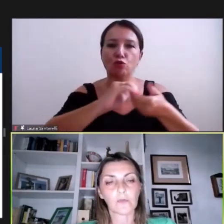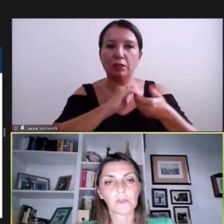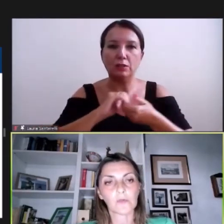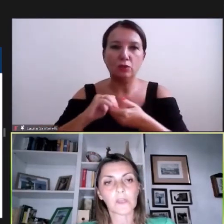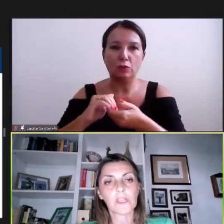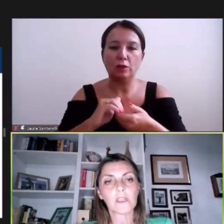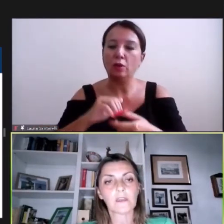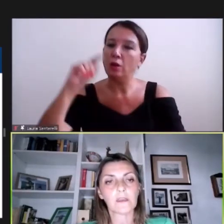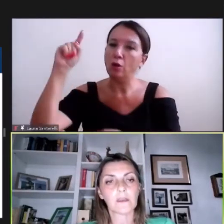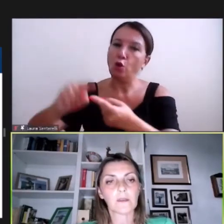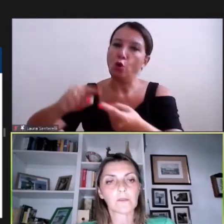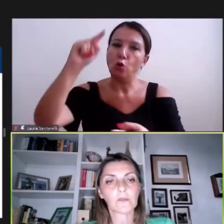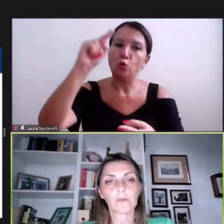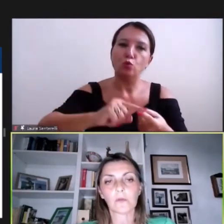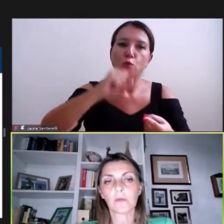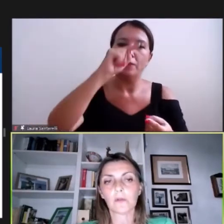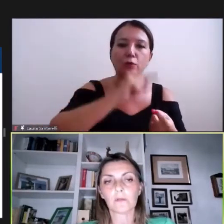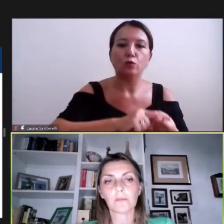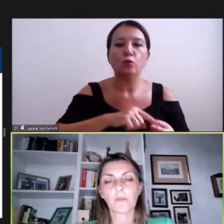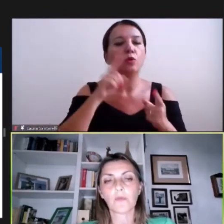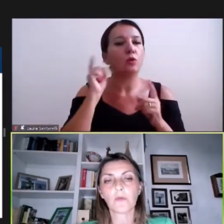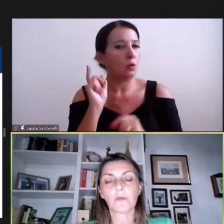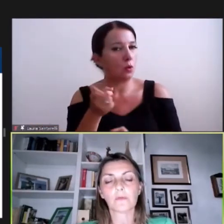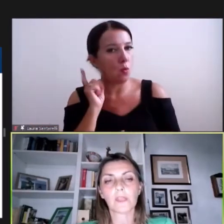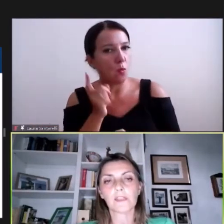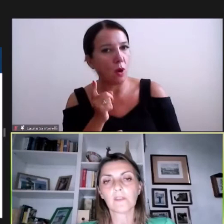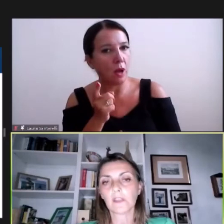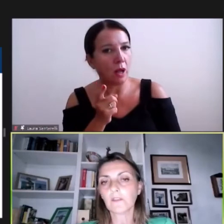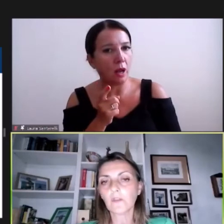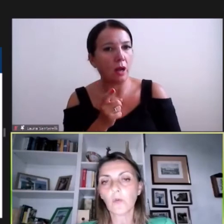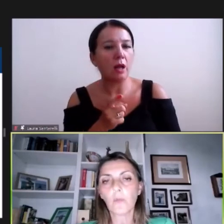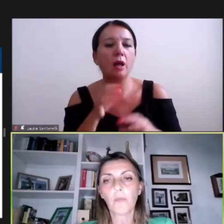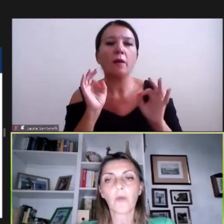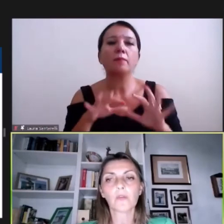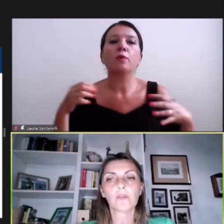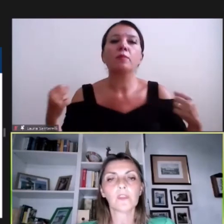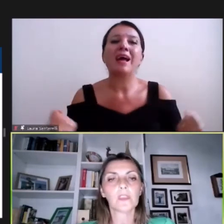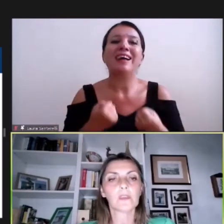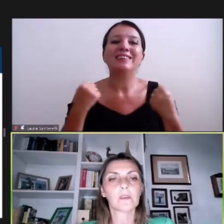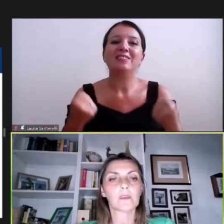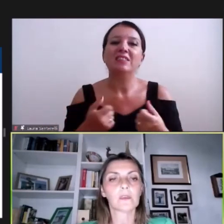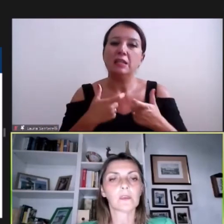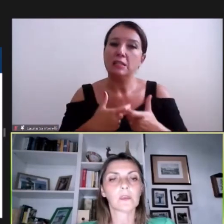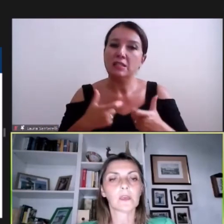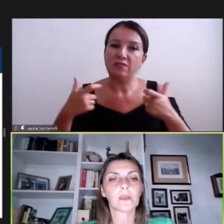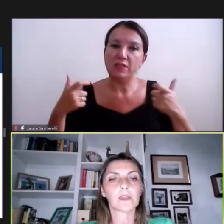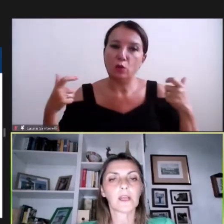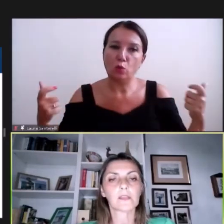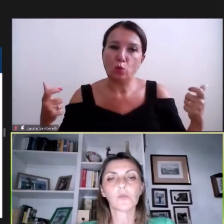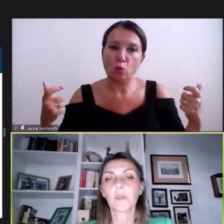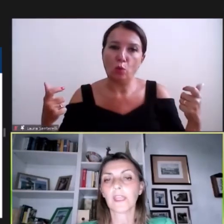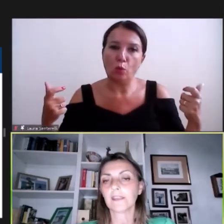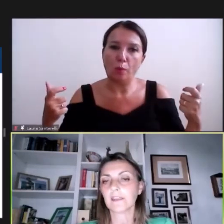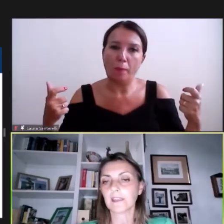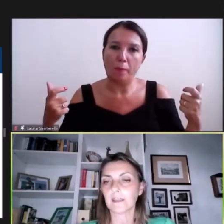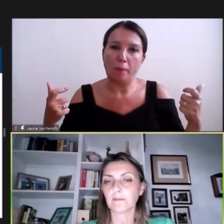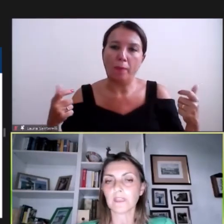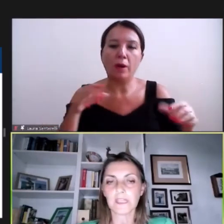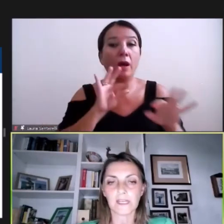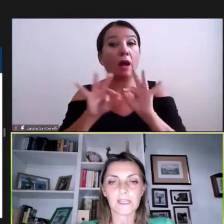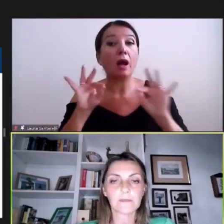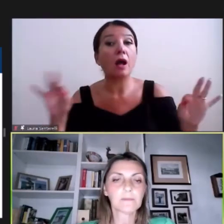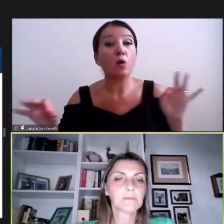dei consumatori sono proprio delle attività di sviluppo di alcune